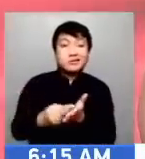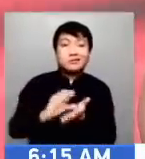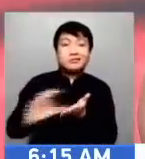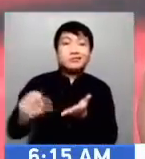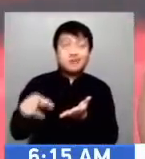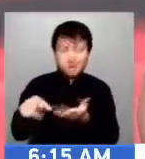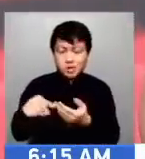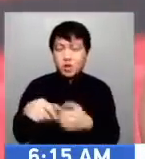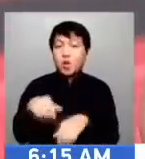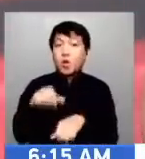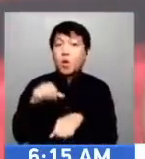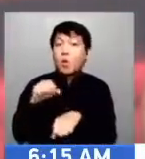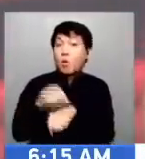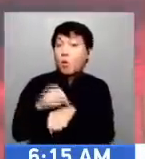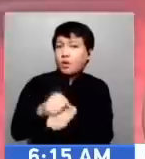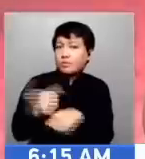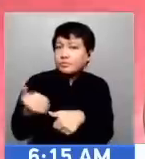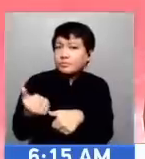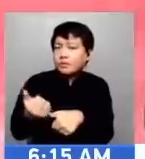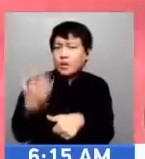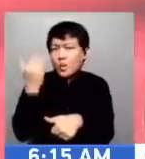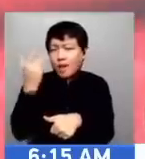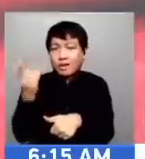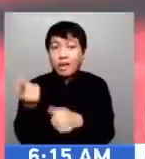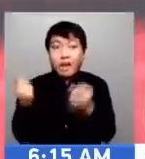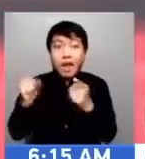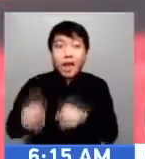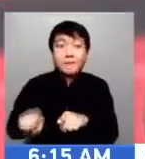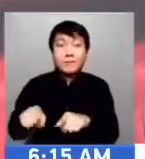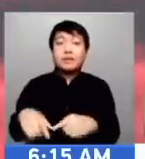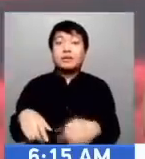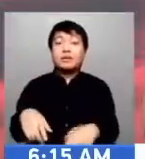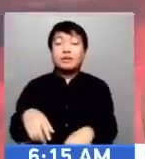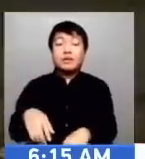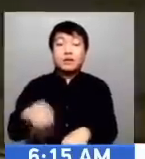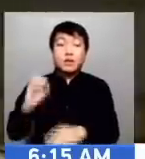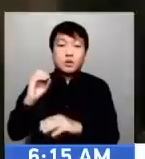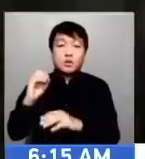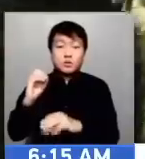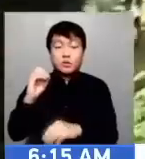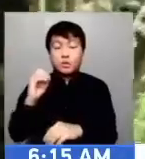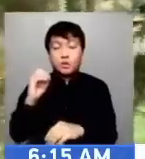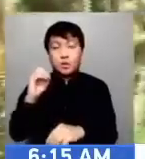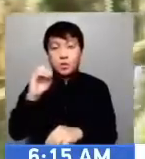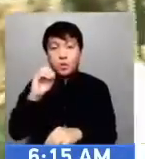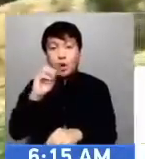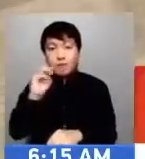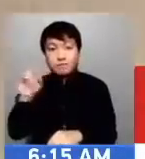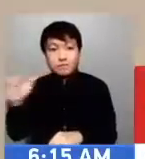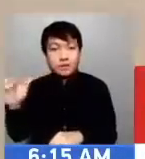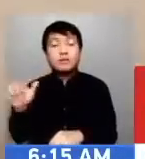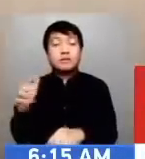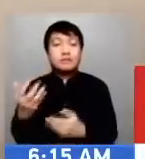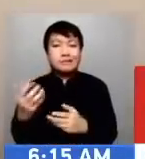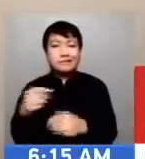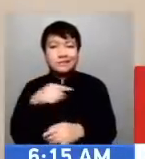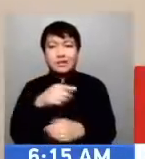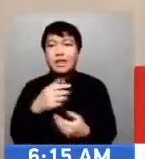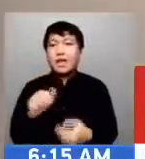mga naapektuhan ng oil spill sa Oriental Mindoro, Palawan at Antique. Yan po ang mga nasa bayan ng Bansud,